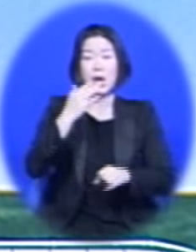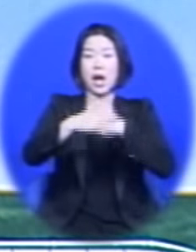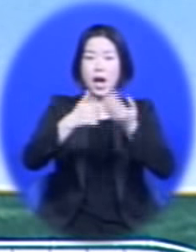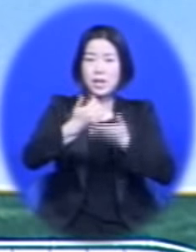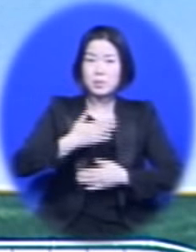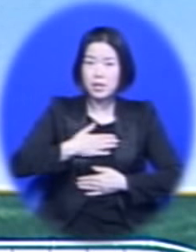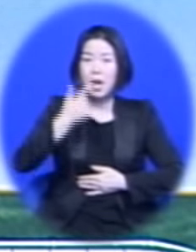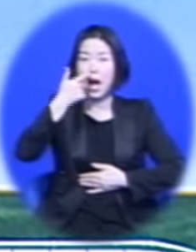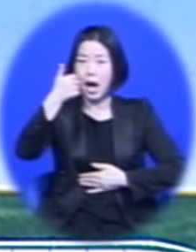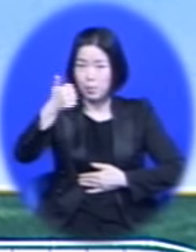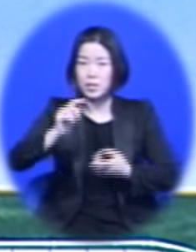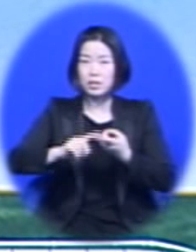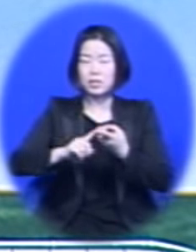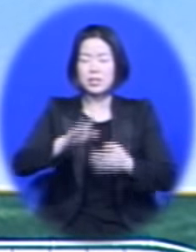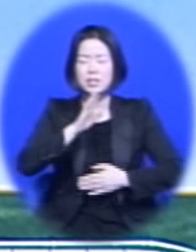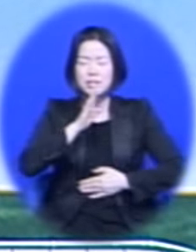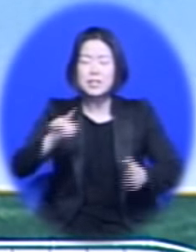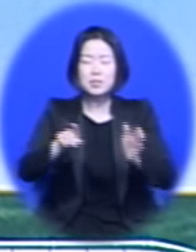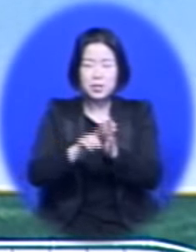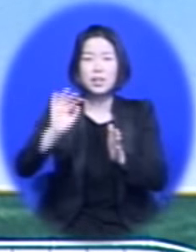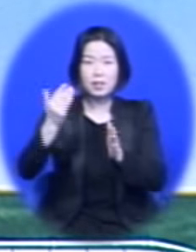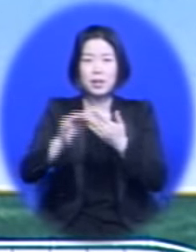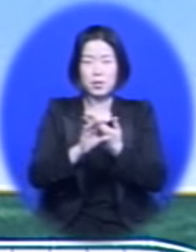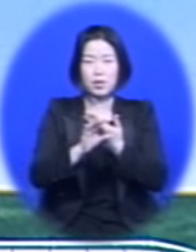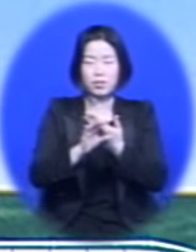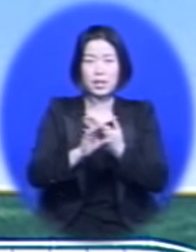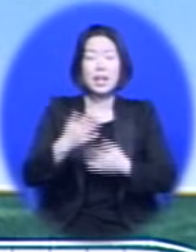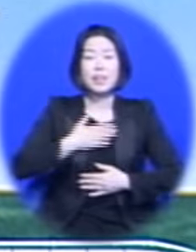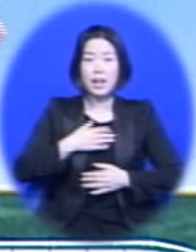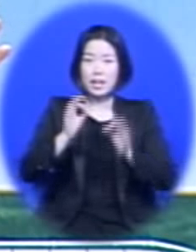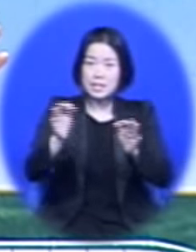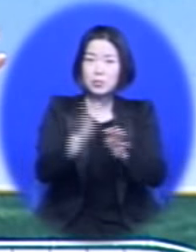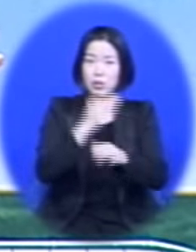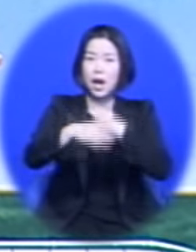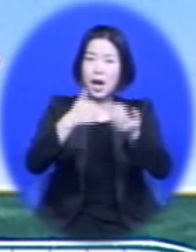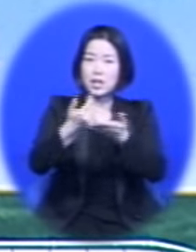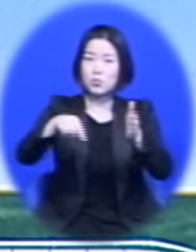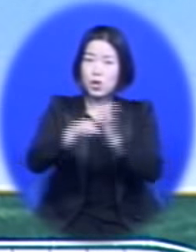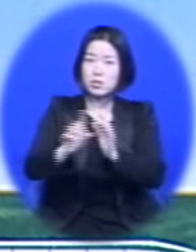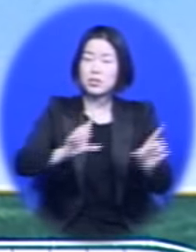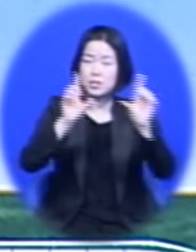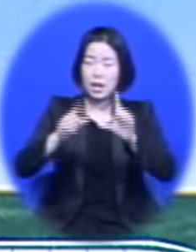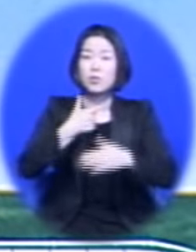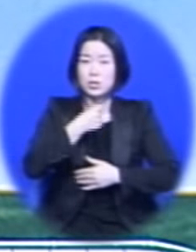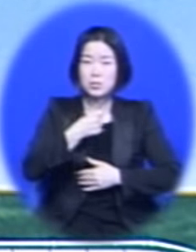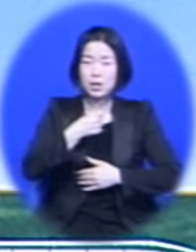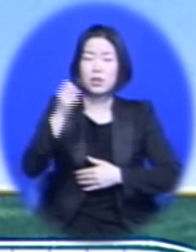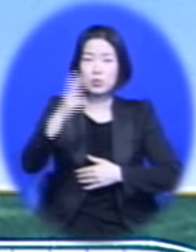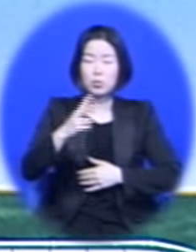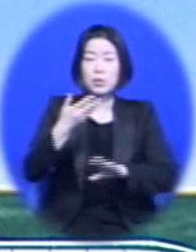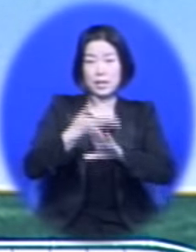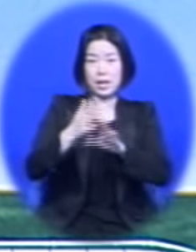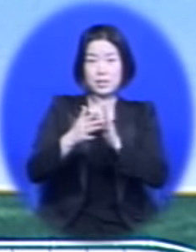하나님이 내 아버지라는 게 진짜 믿어지면 그러면 내가 이제부터는 하나님을 위해서 살아야 되겠다, 그리고